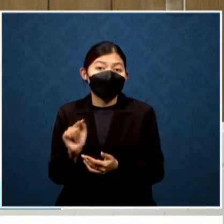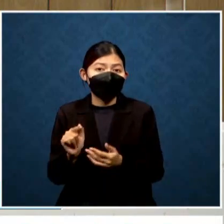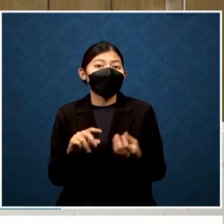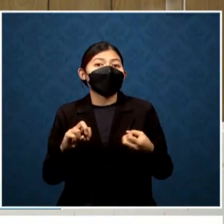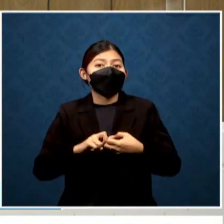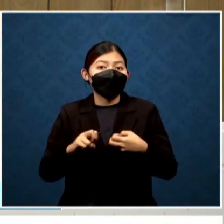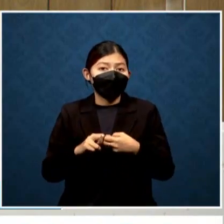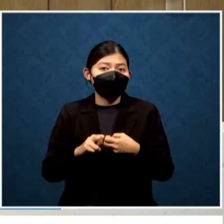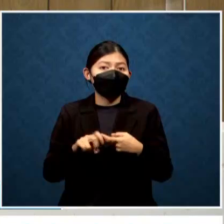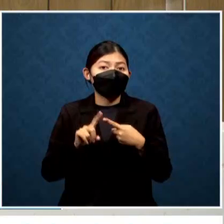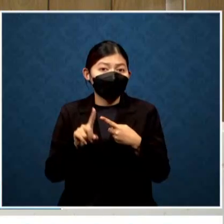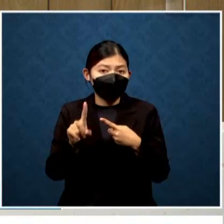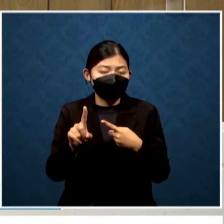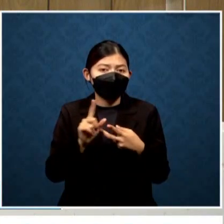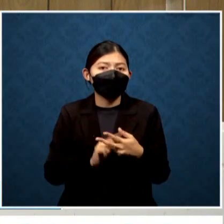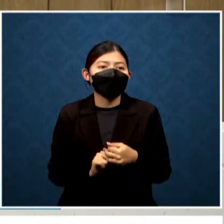กิดขึ้นนะครับ